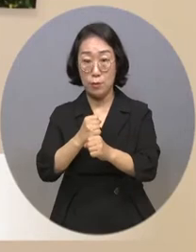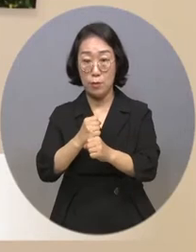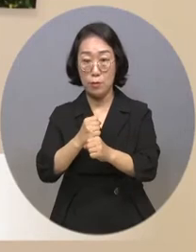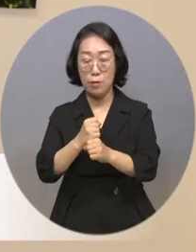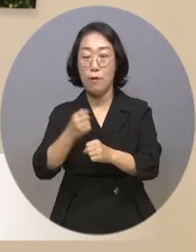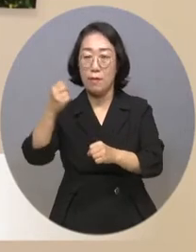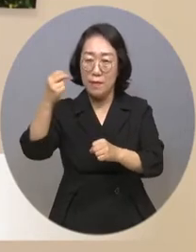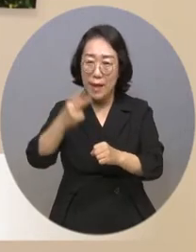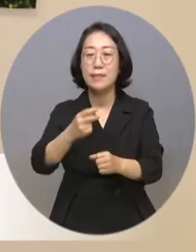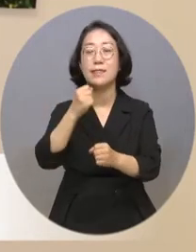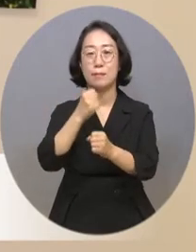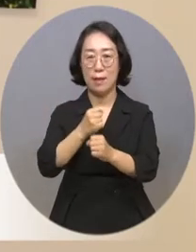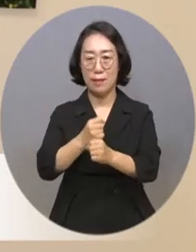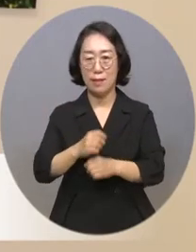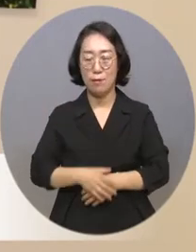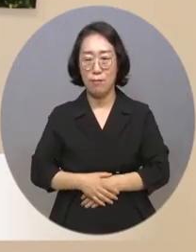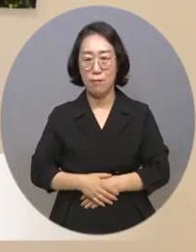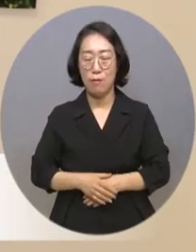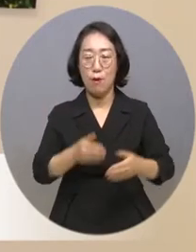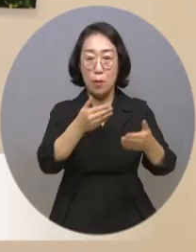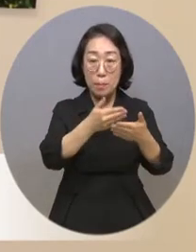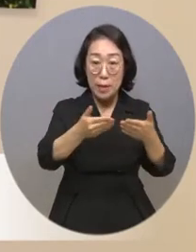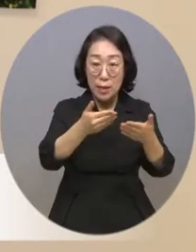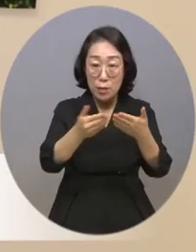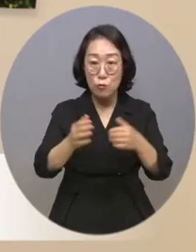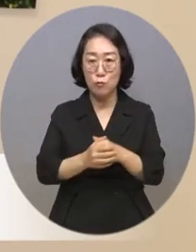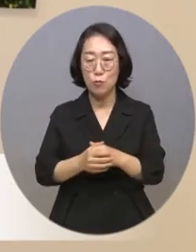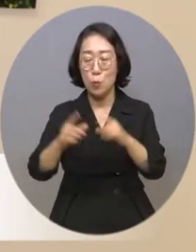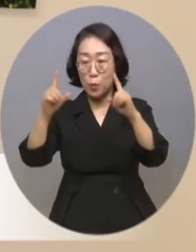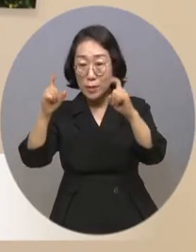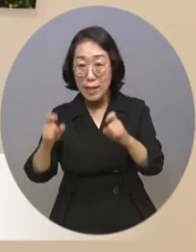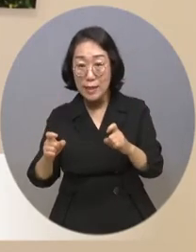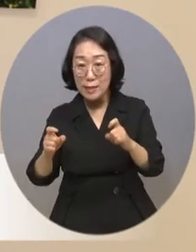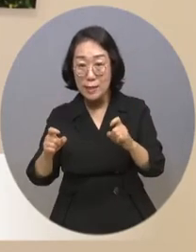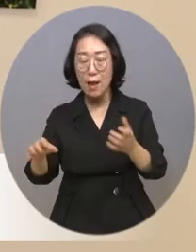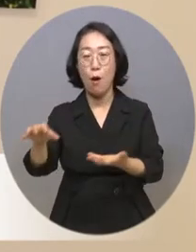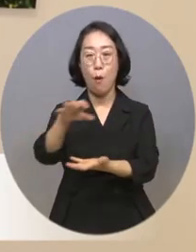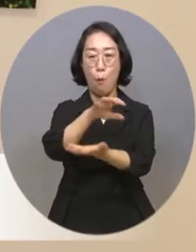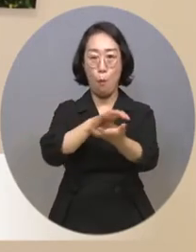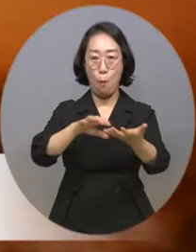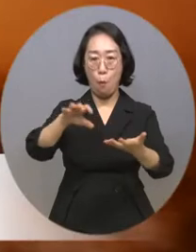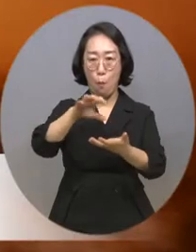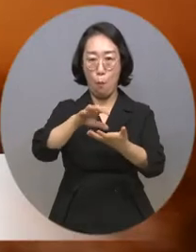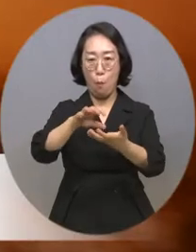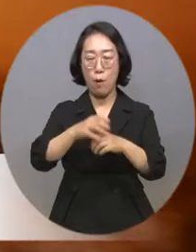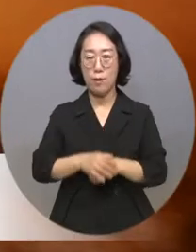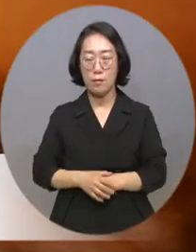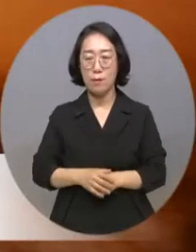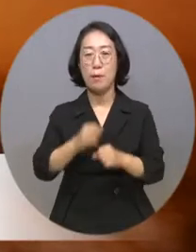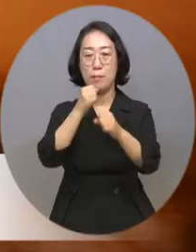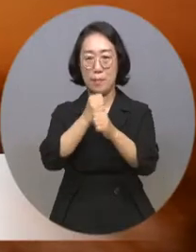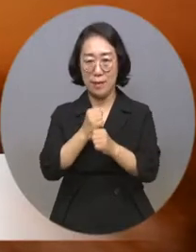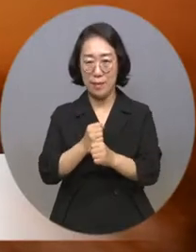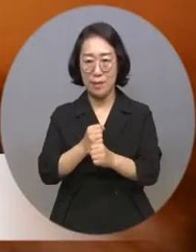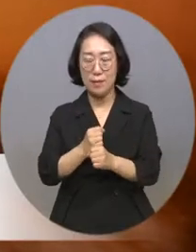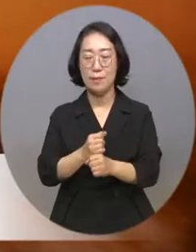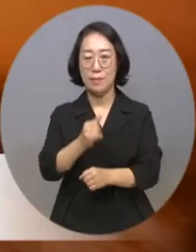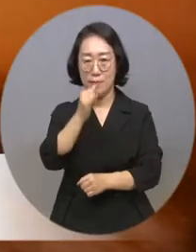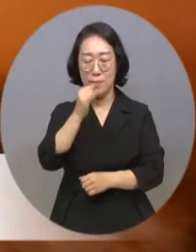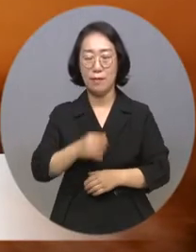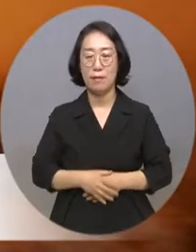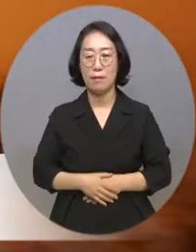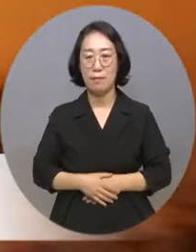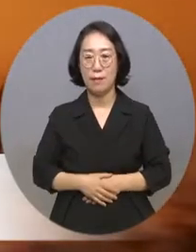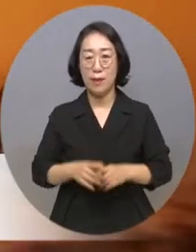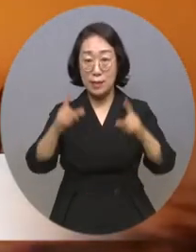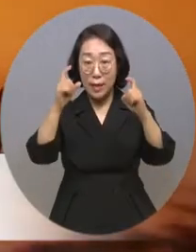재가공을 하는 거죠. 그래서 미술과 사진을 경계를 넘나들면서 작품들을 만들어내고 있습니다.